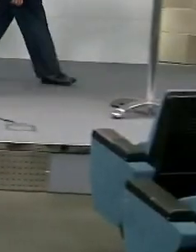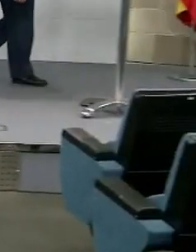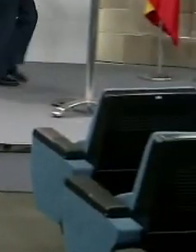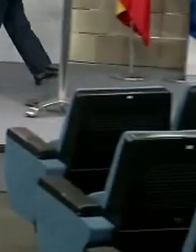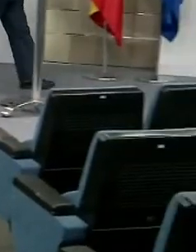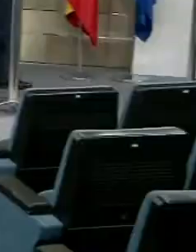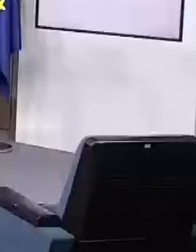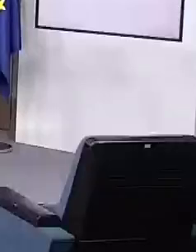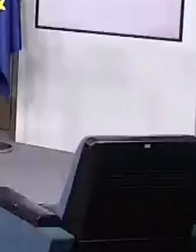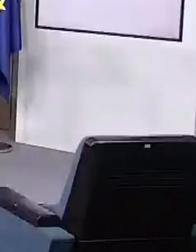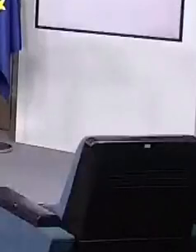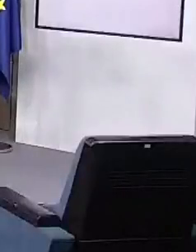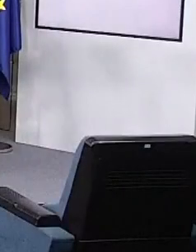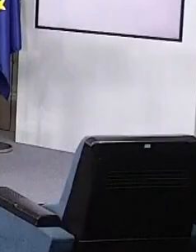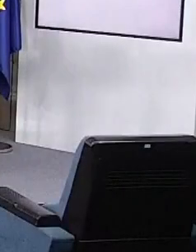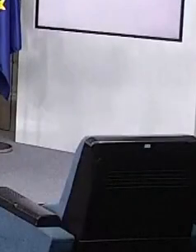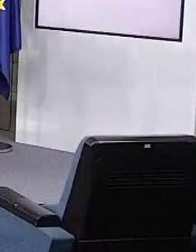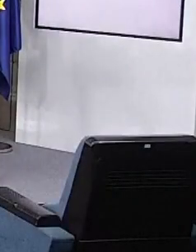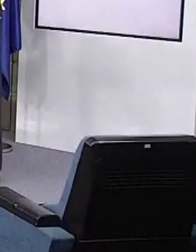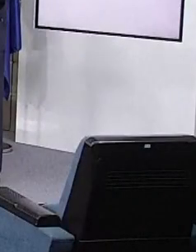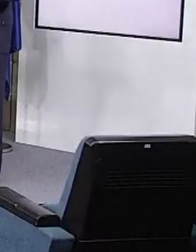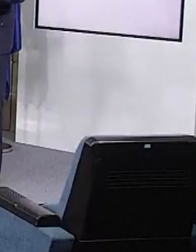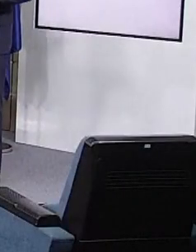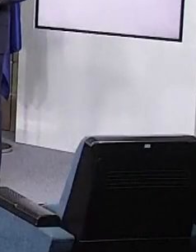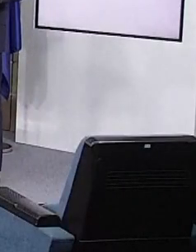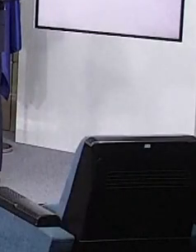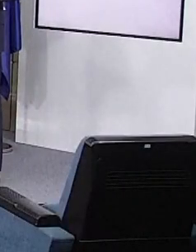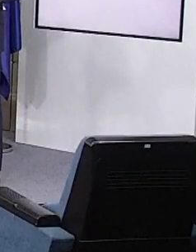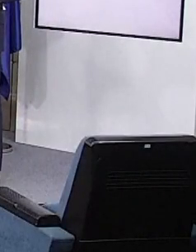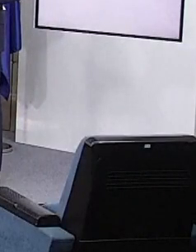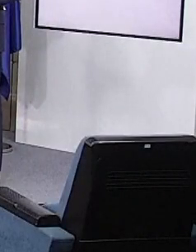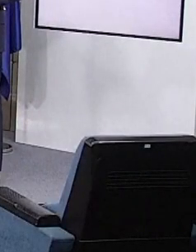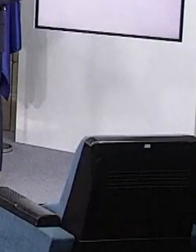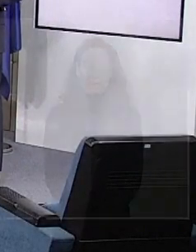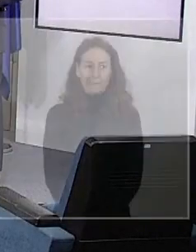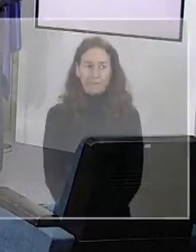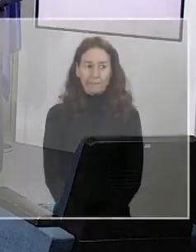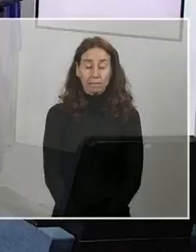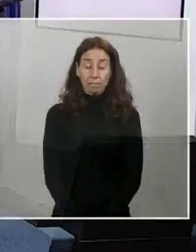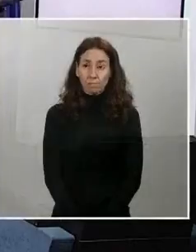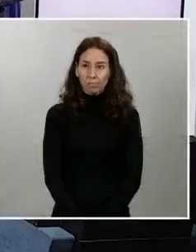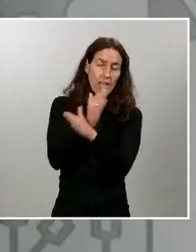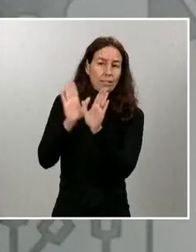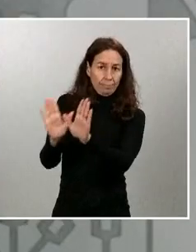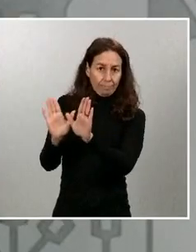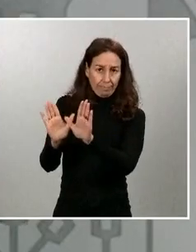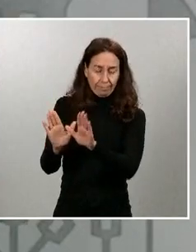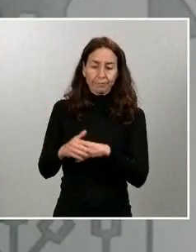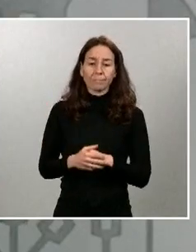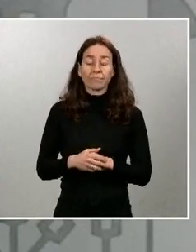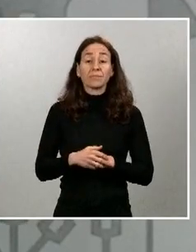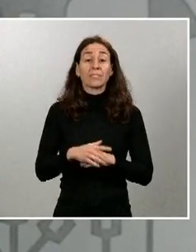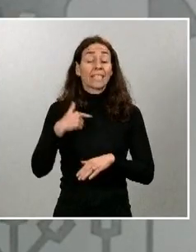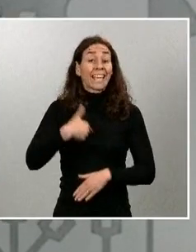un nuovo record e da ormai cinque giorni la spagna supera le 800 vittime quotidiane in tutto questo ci si aggrappa a l'unico segnale